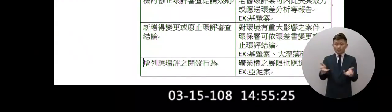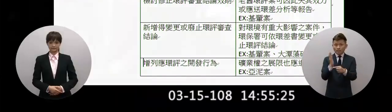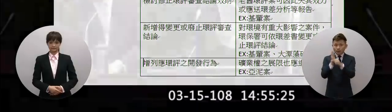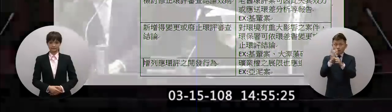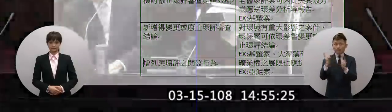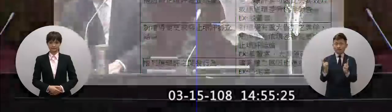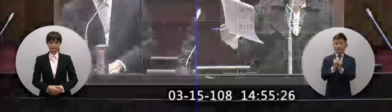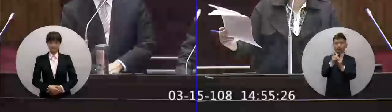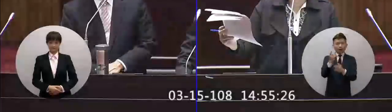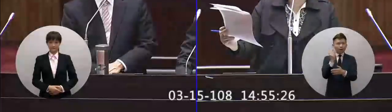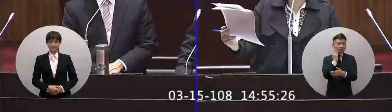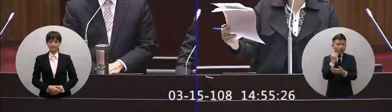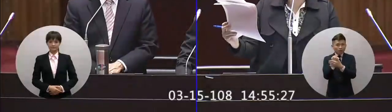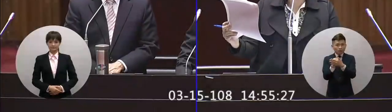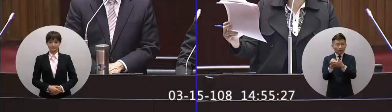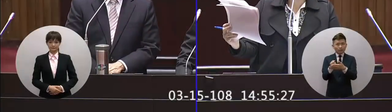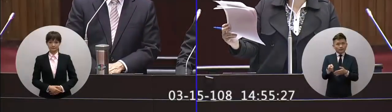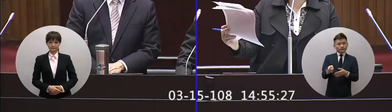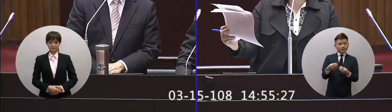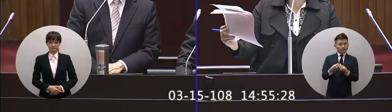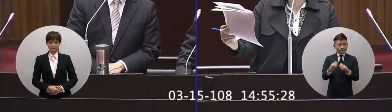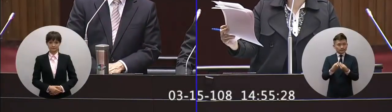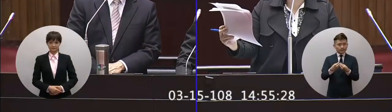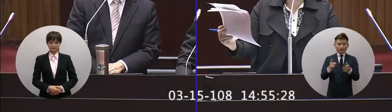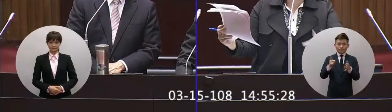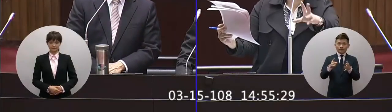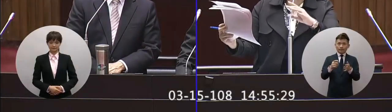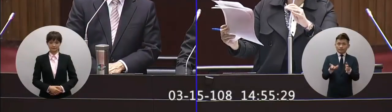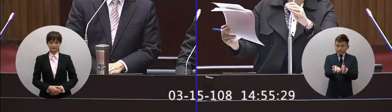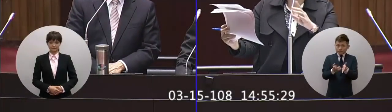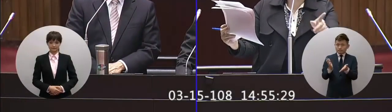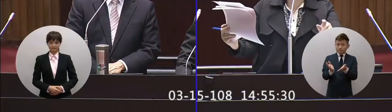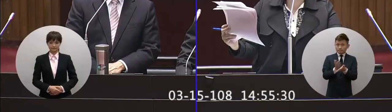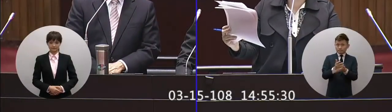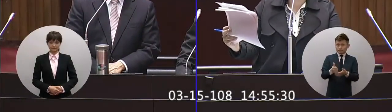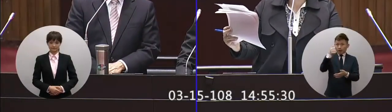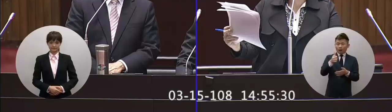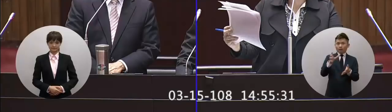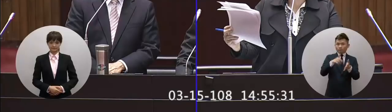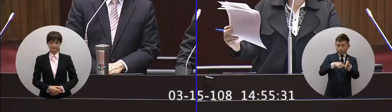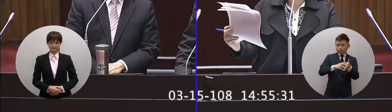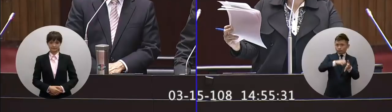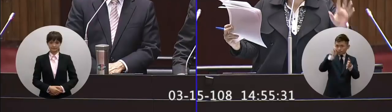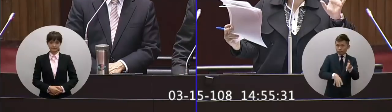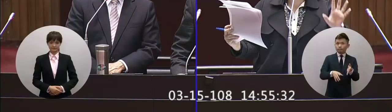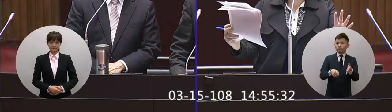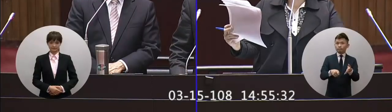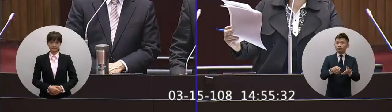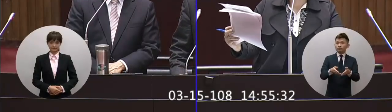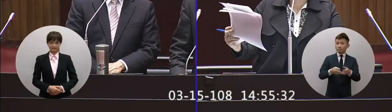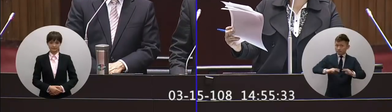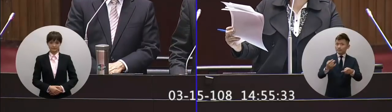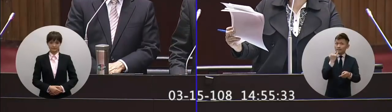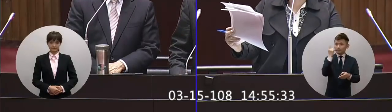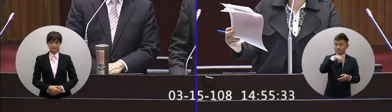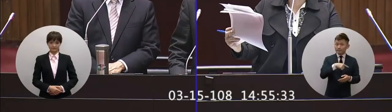生态，是不是应该要有这个变更或废止环评审查结论的这个机制？再来，增进